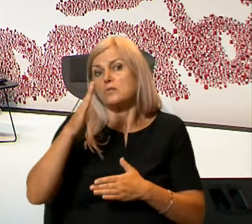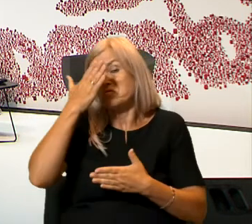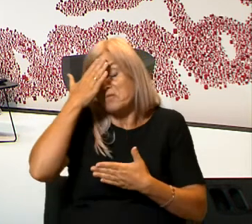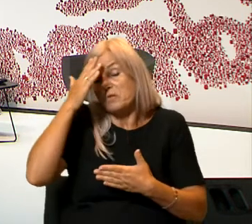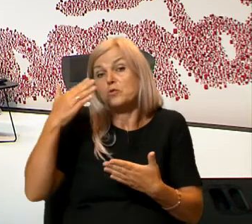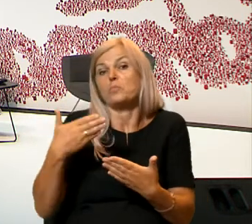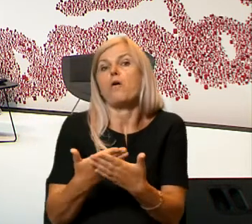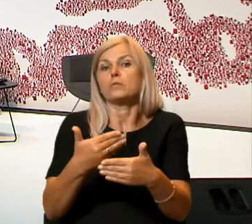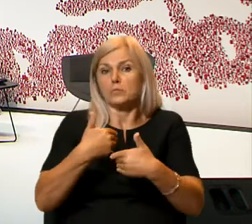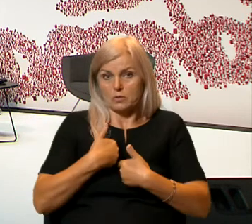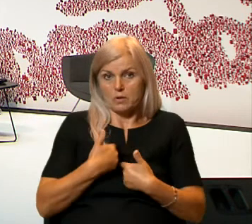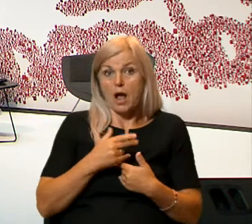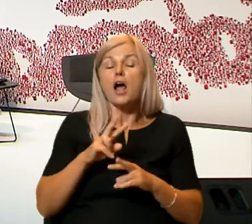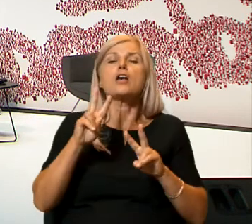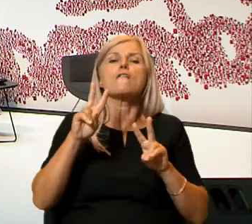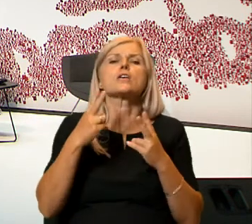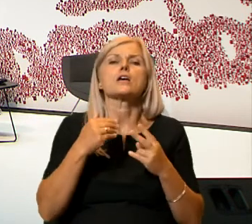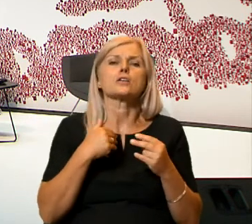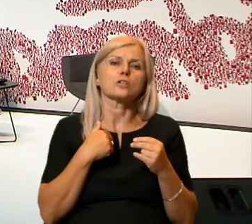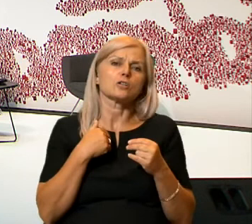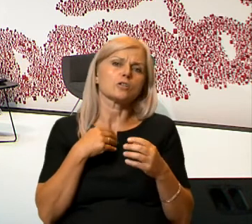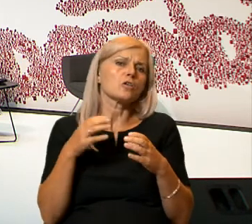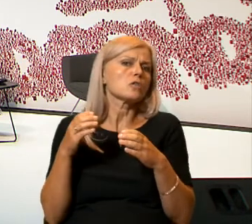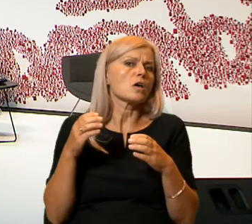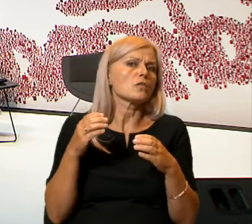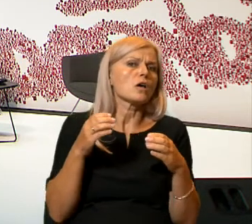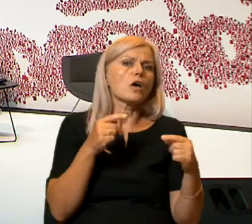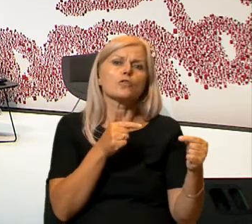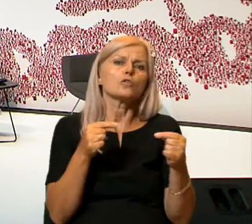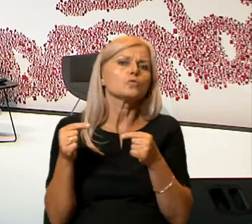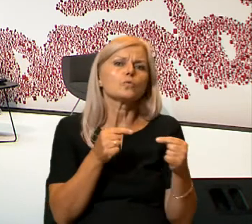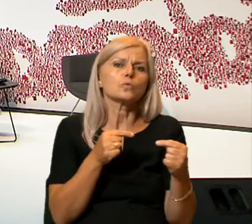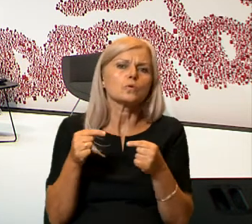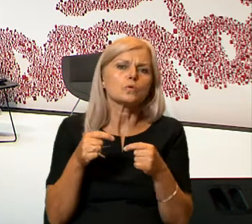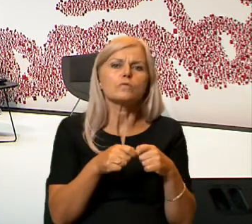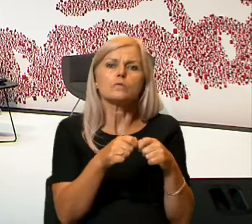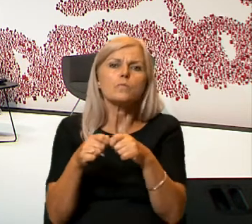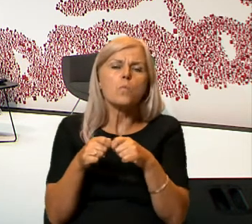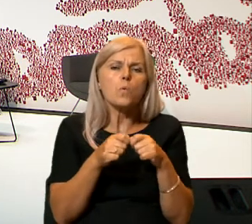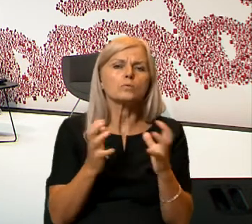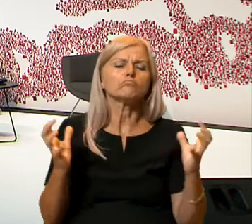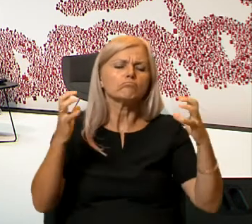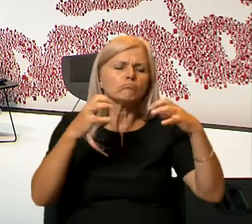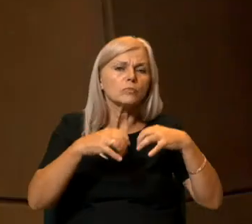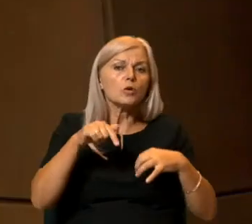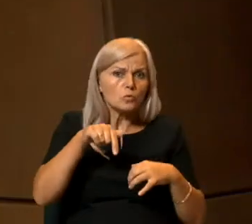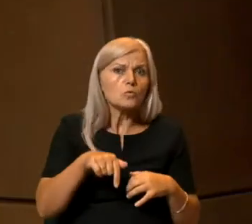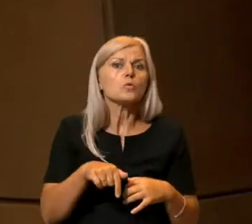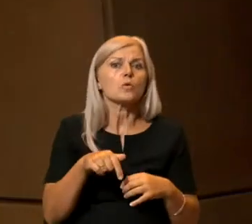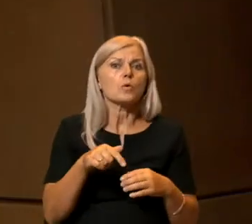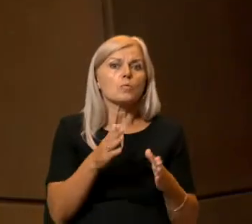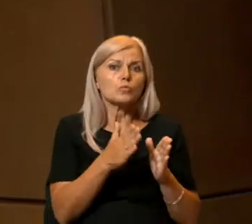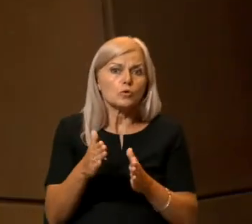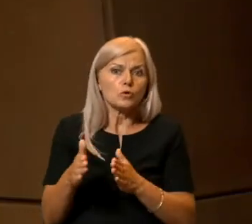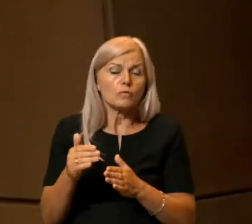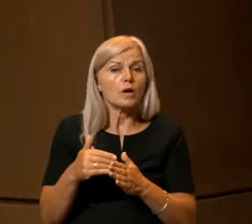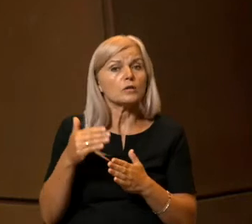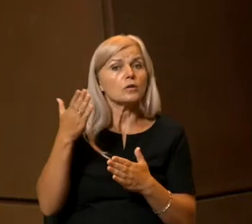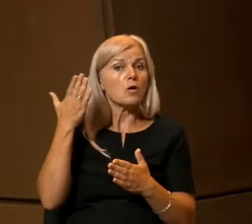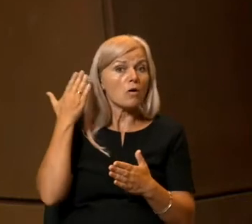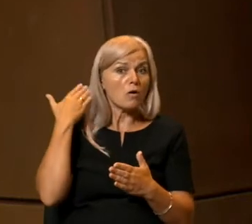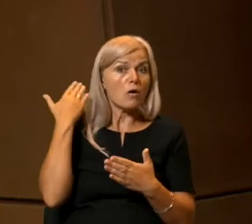zestaw wydarzeń, debat przygotowanych przez nas wspólnie przez te ostatnie dni i to, co będzie